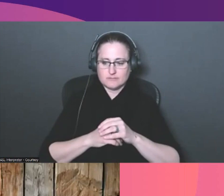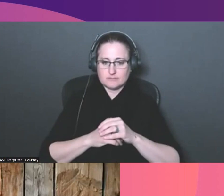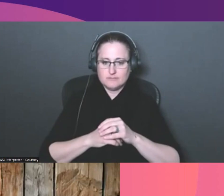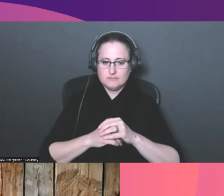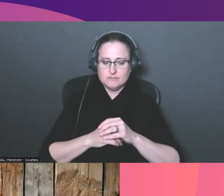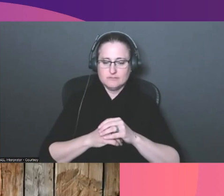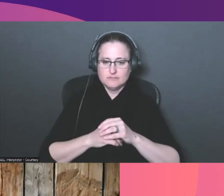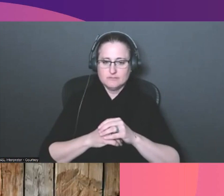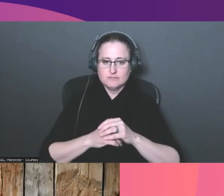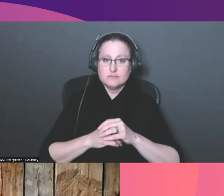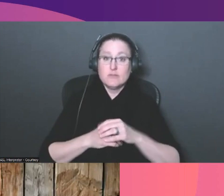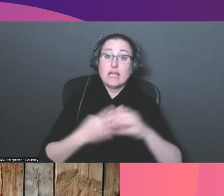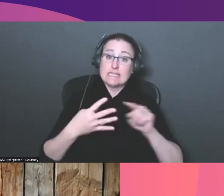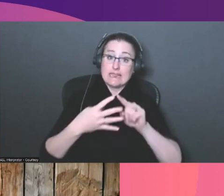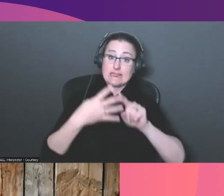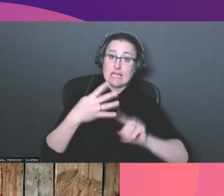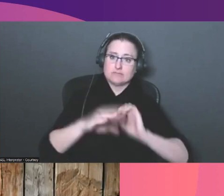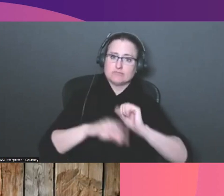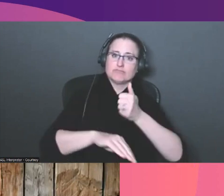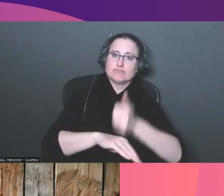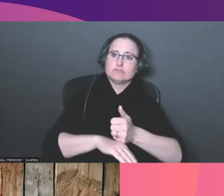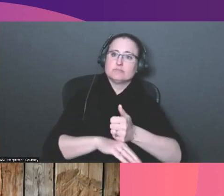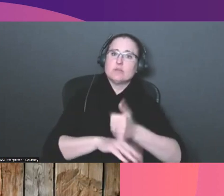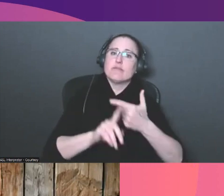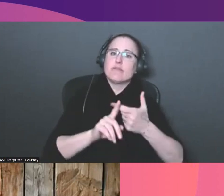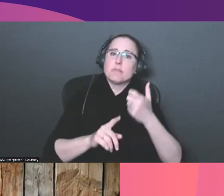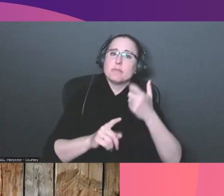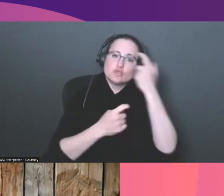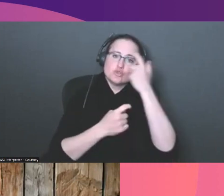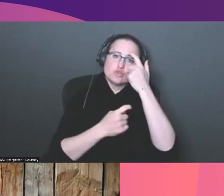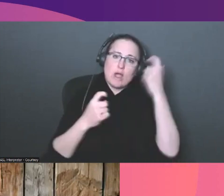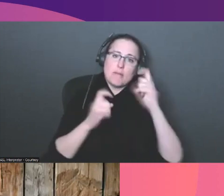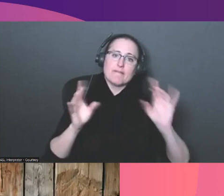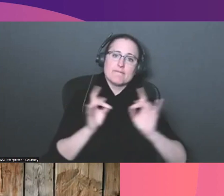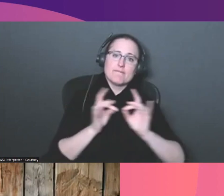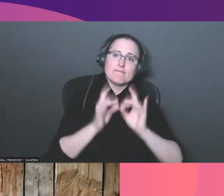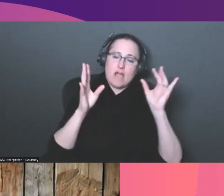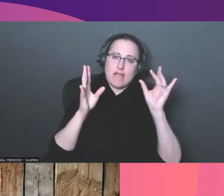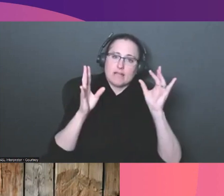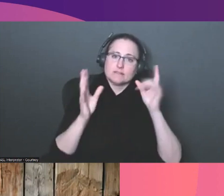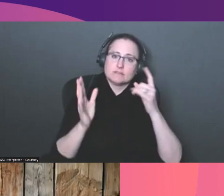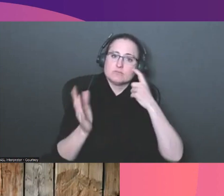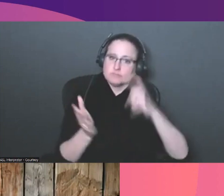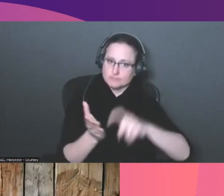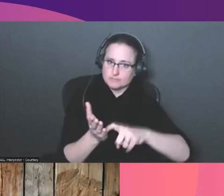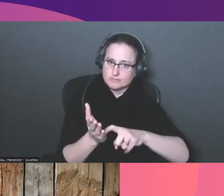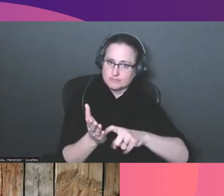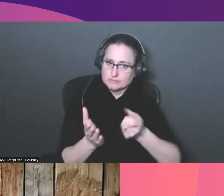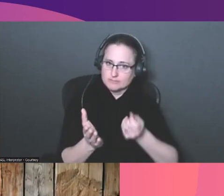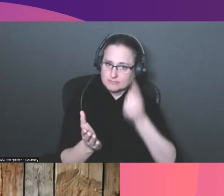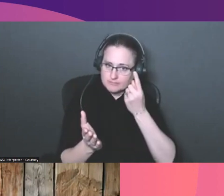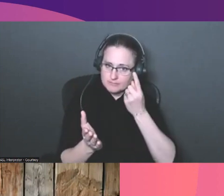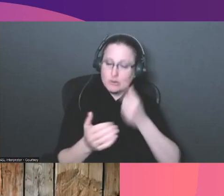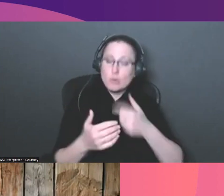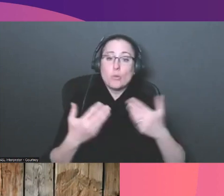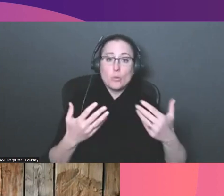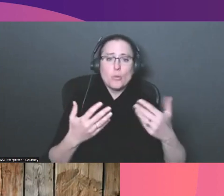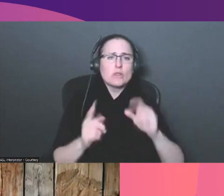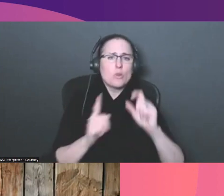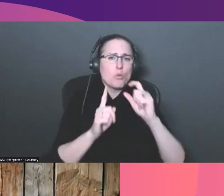Donc, est-ce que c'est conçu d'une perspective qui tient compte des